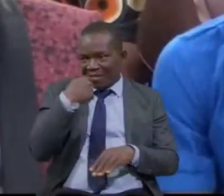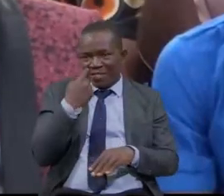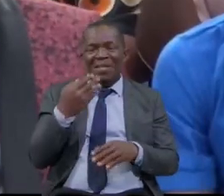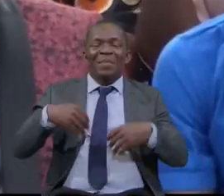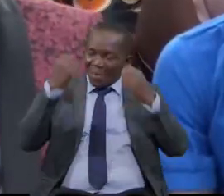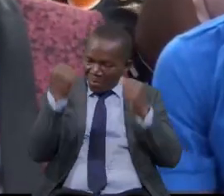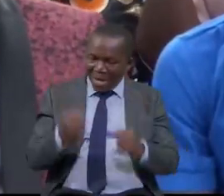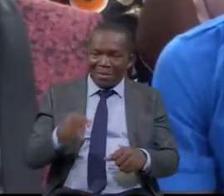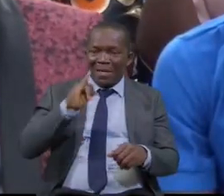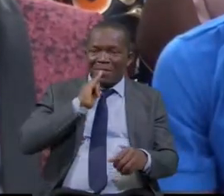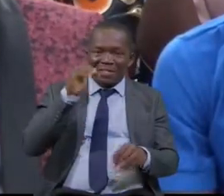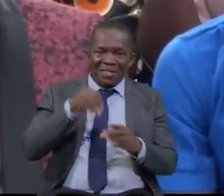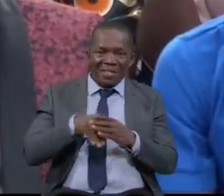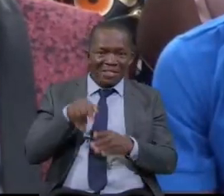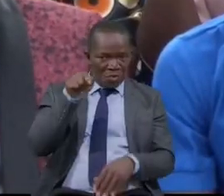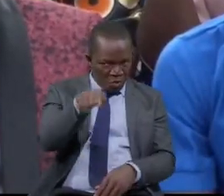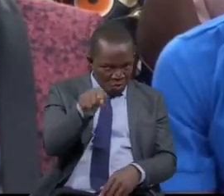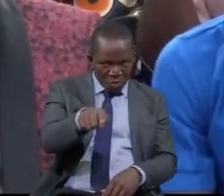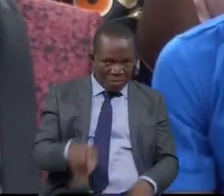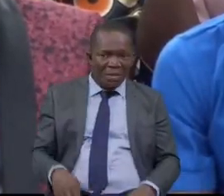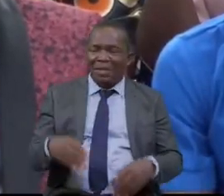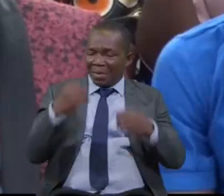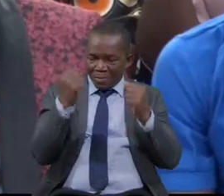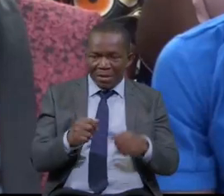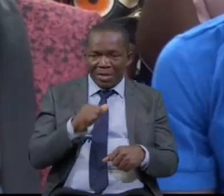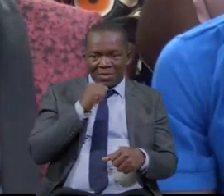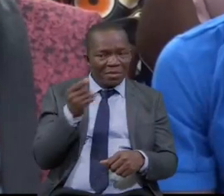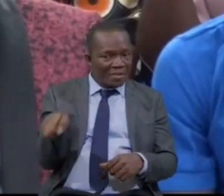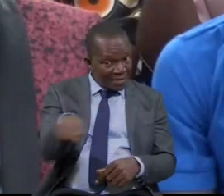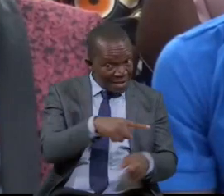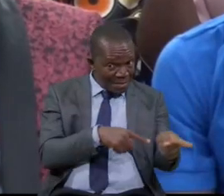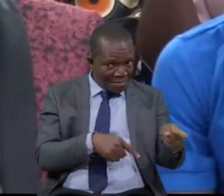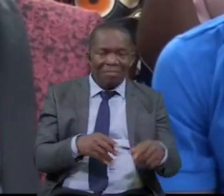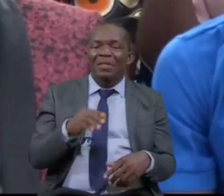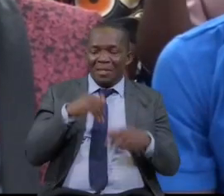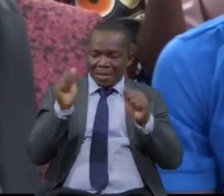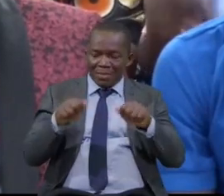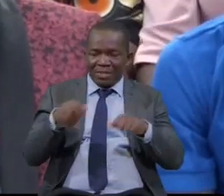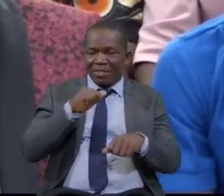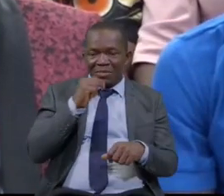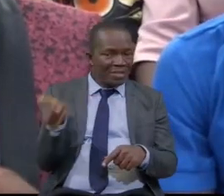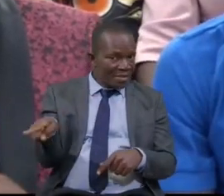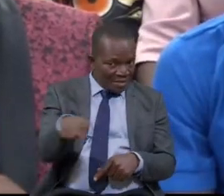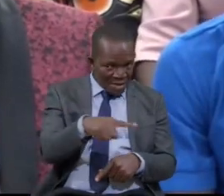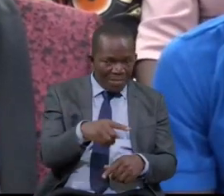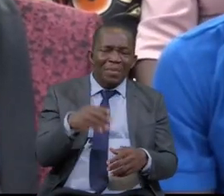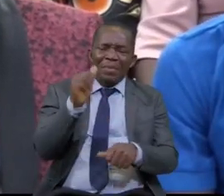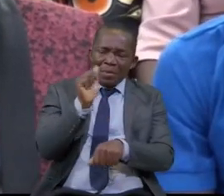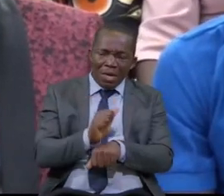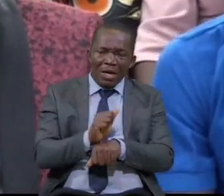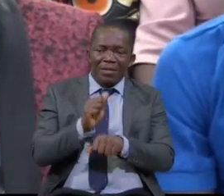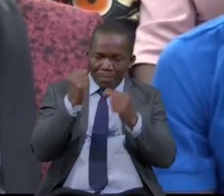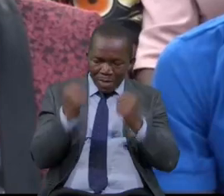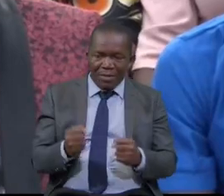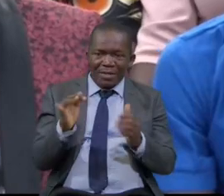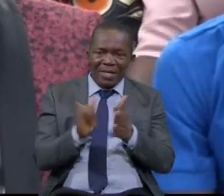pas en eux. La capacité n'est pas en eux. La puissance qui agit en nous. Cette